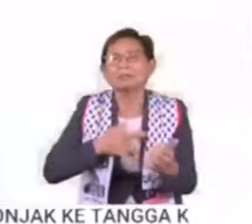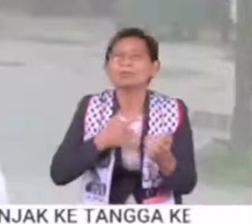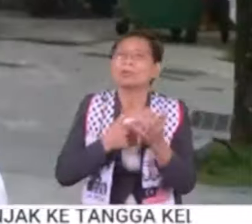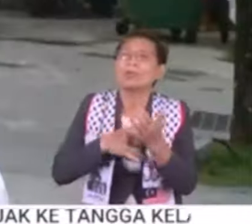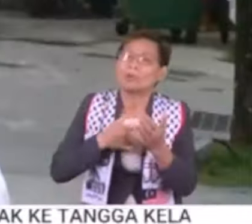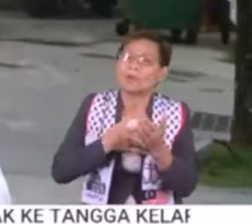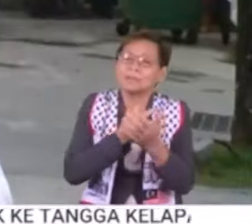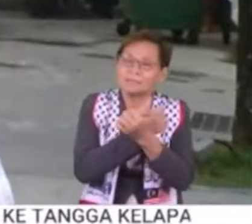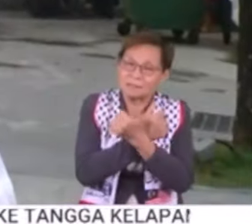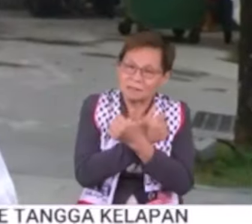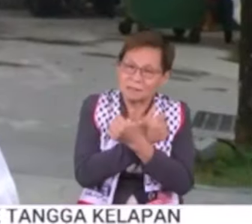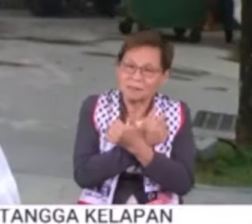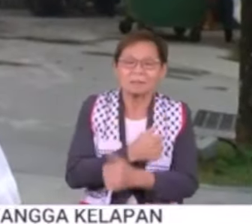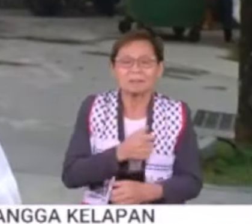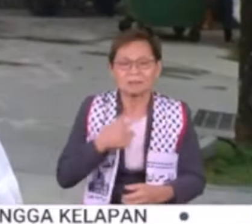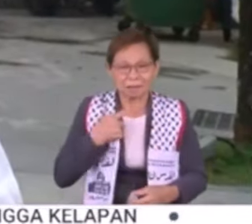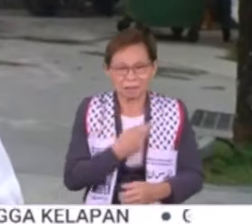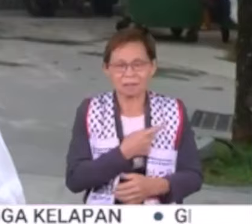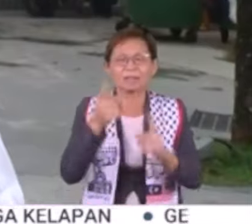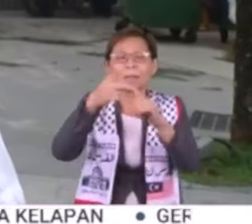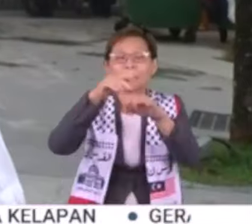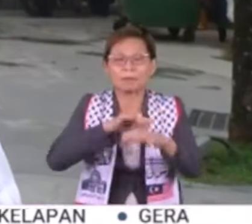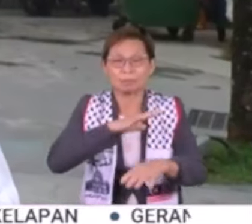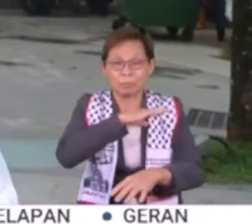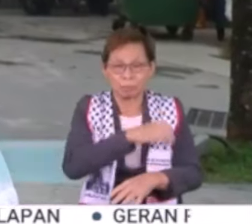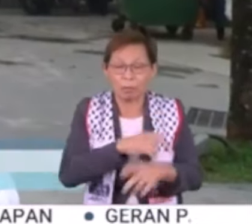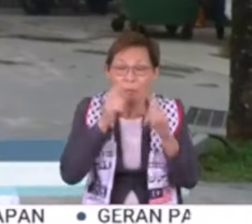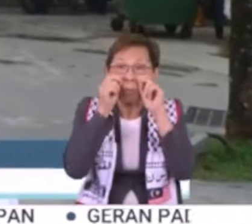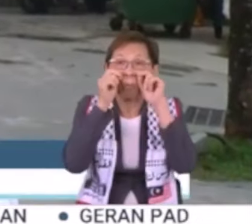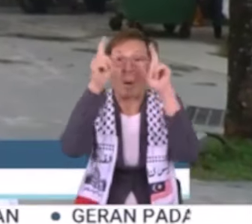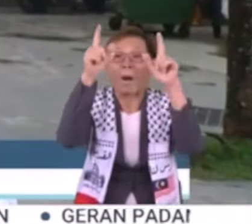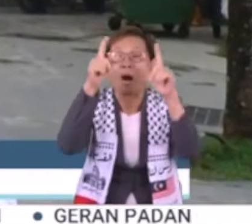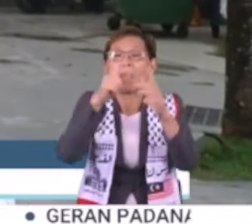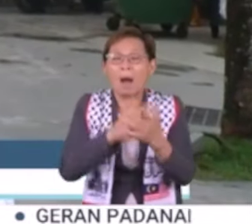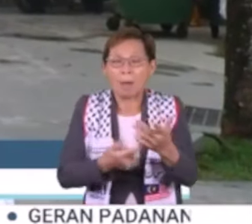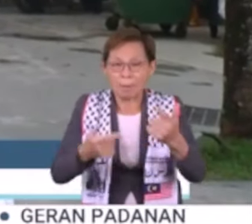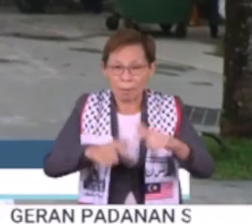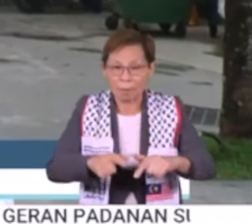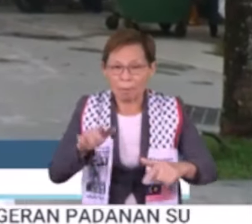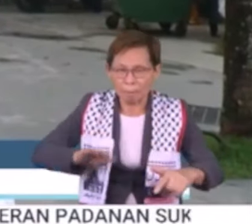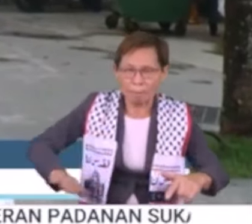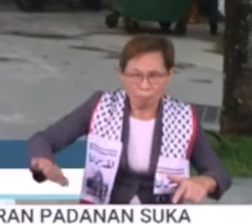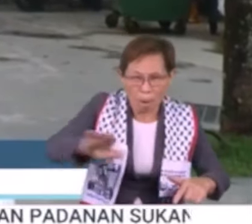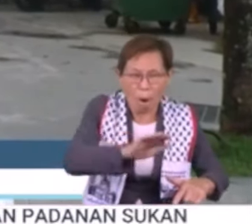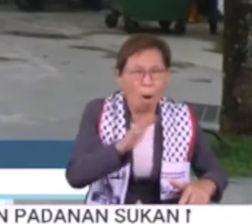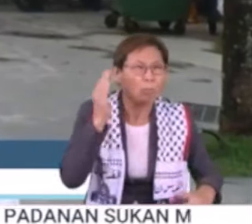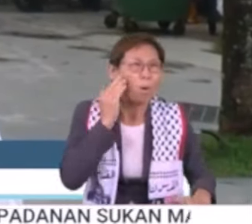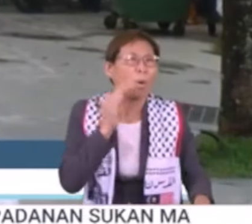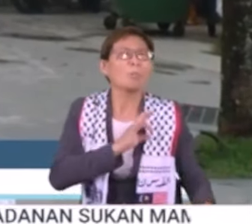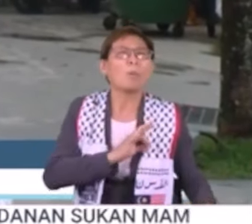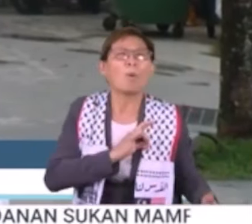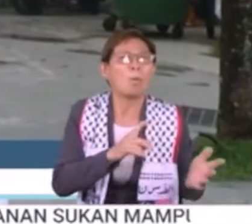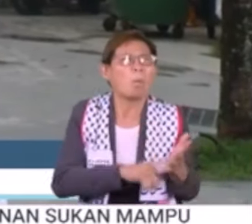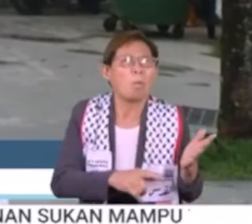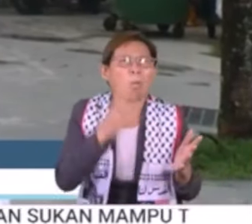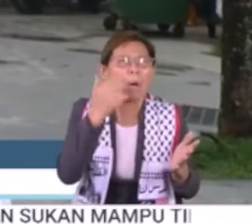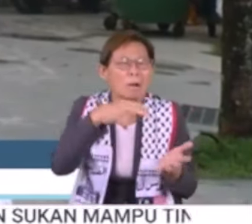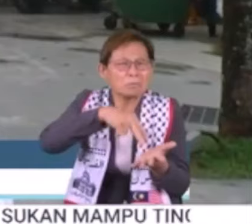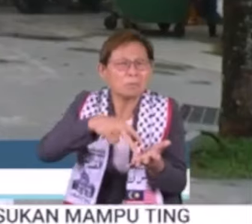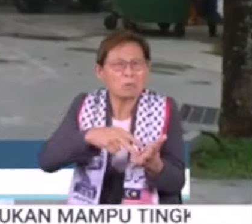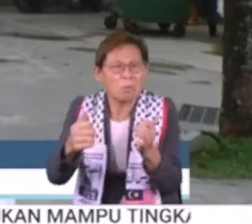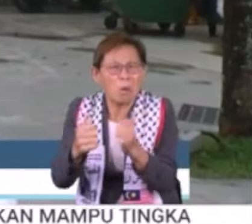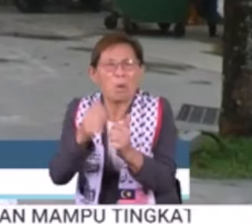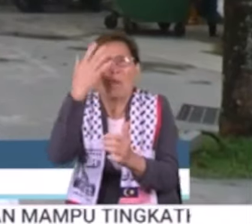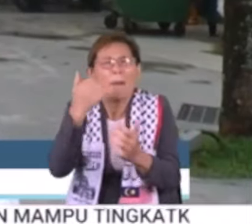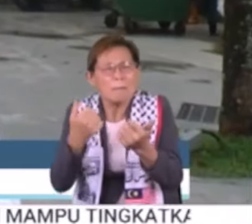kepada mereka. I think it brings awareness to the situation and makes people want to know more, just to see like why are people standing with